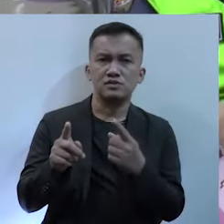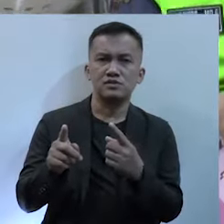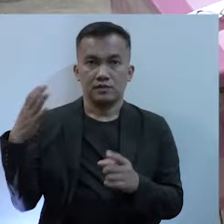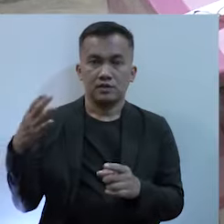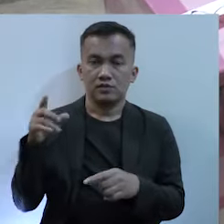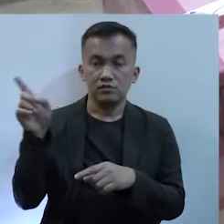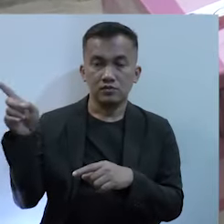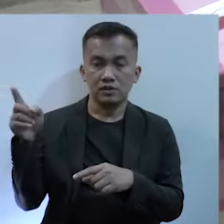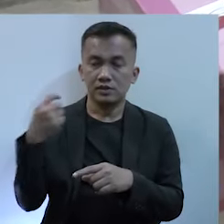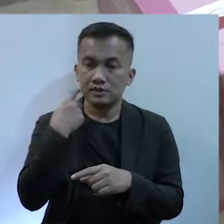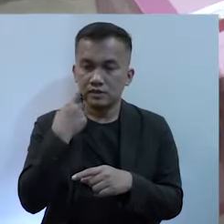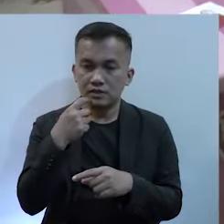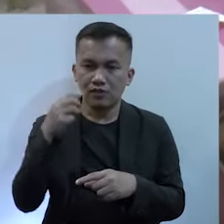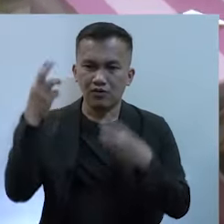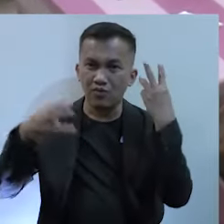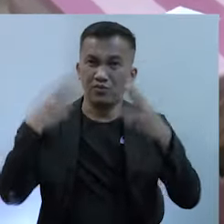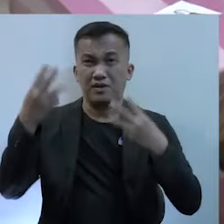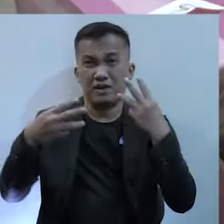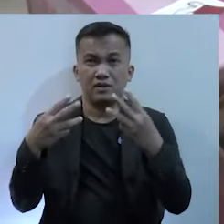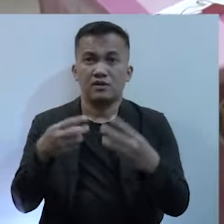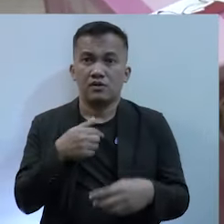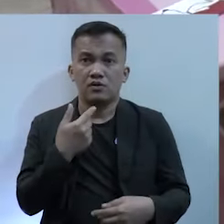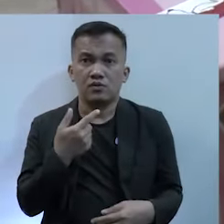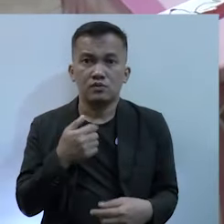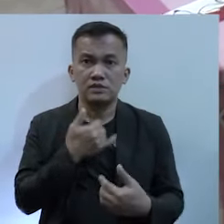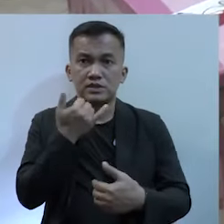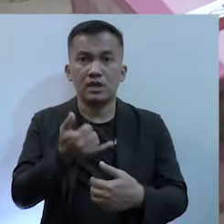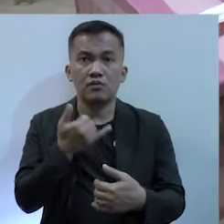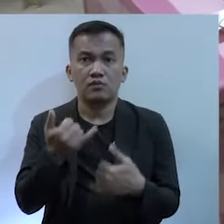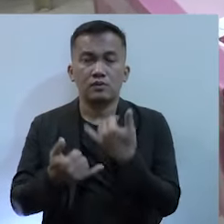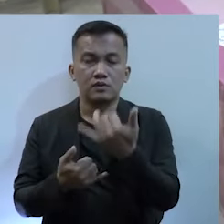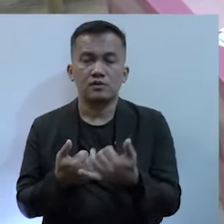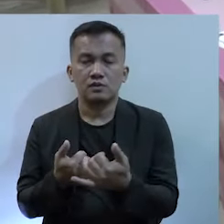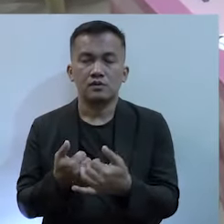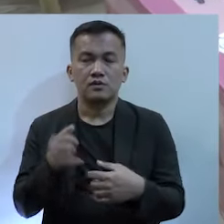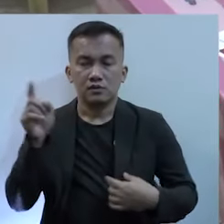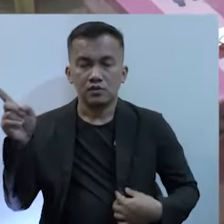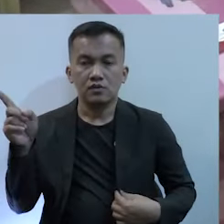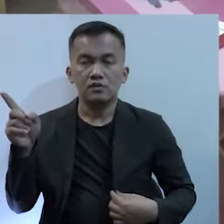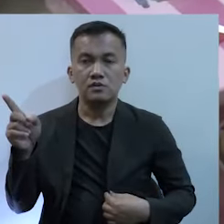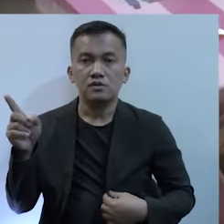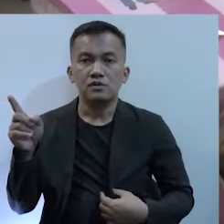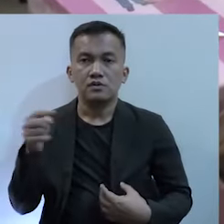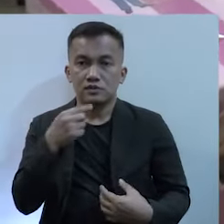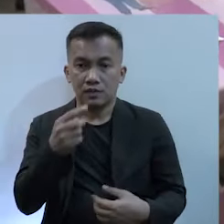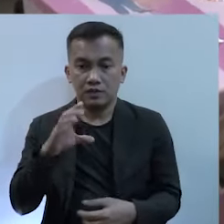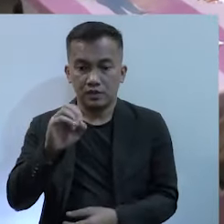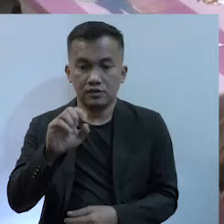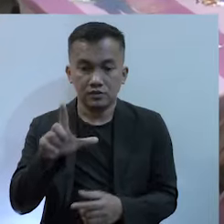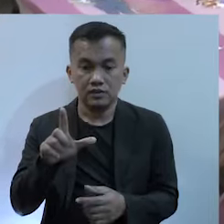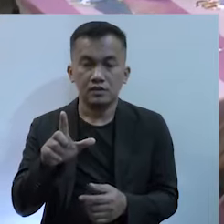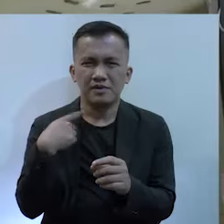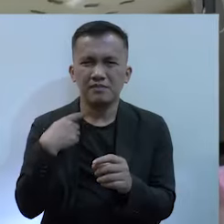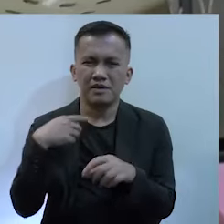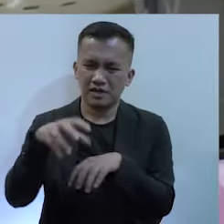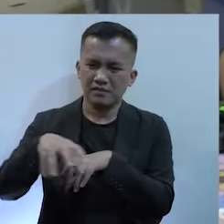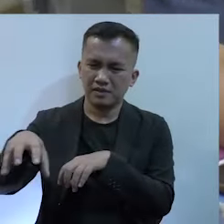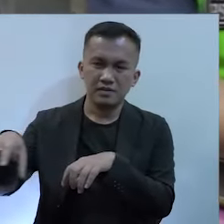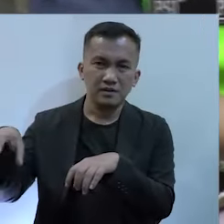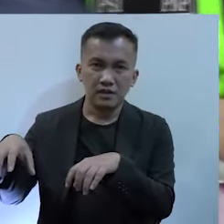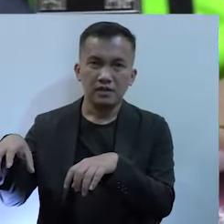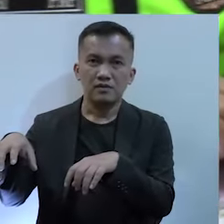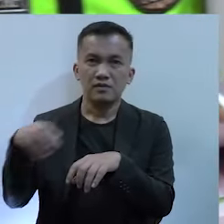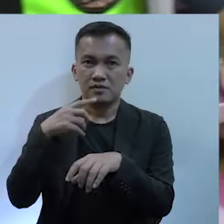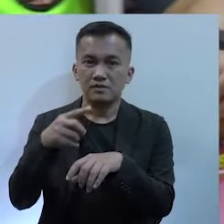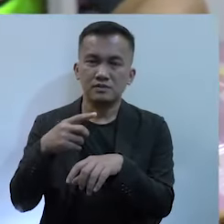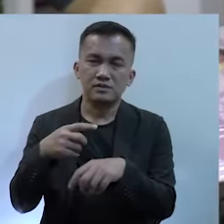Okay, kasi ma'am, nandun daw kasi kanina, ma'am, nagwawala itong... Sumisigaw po. Nagsisigaw po doon. Na nandun na daw po siya. Sabi nga ni Cornel. May mga